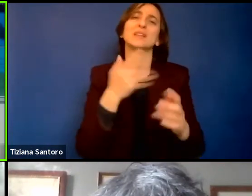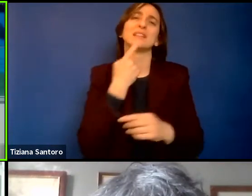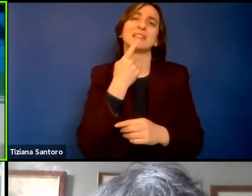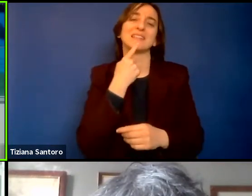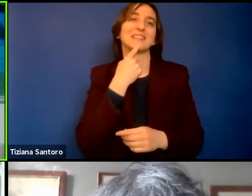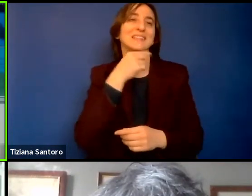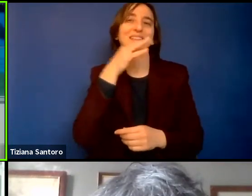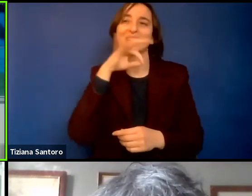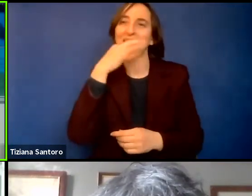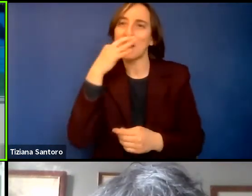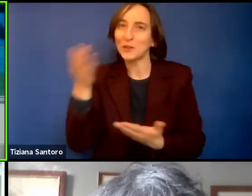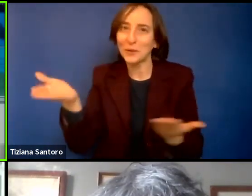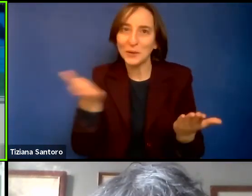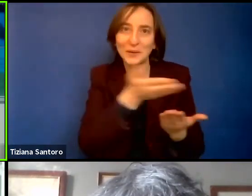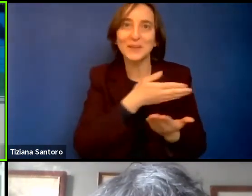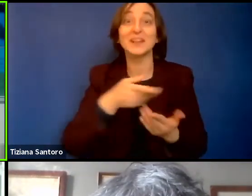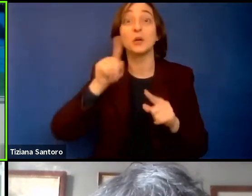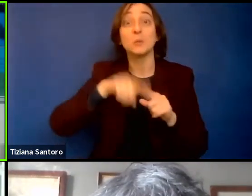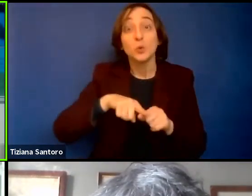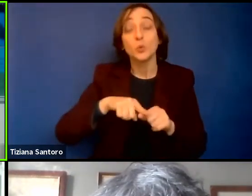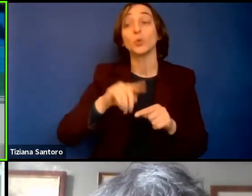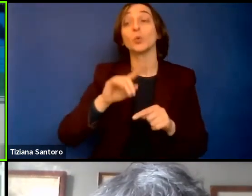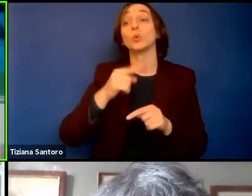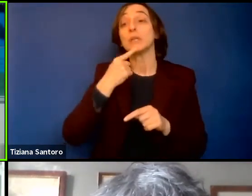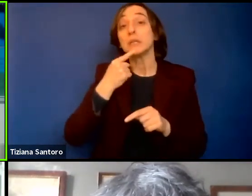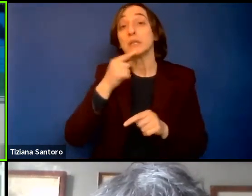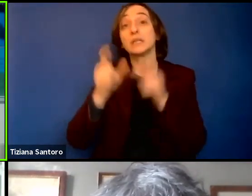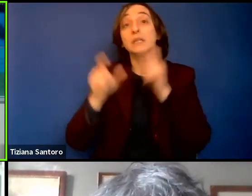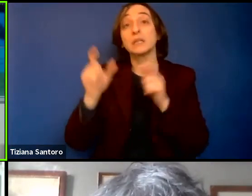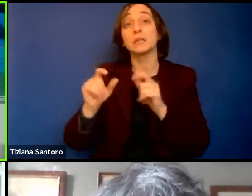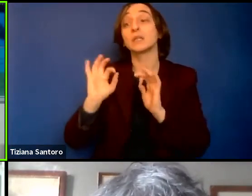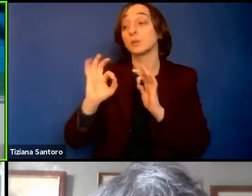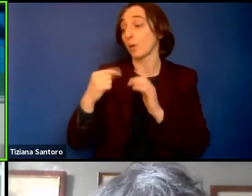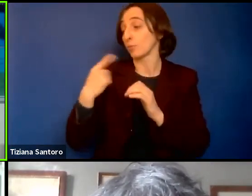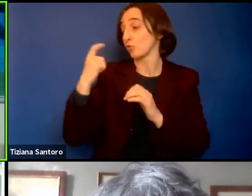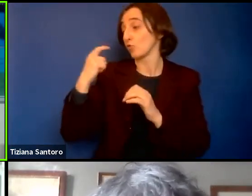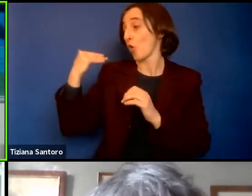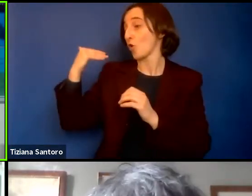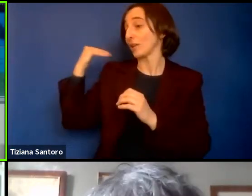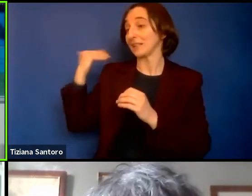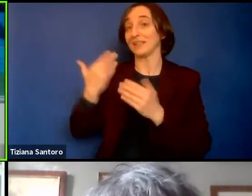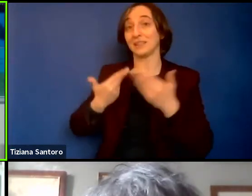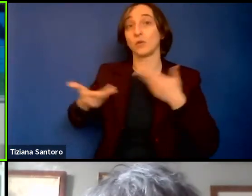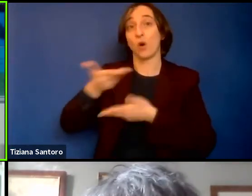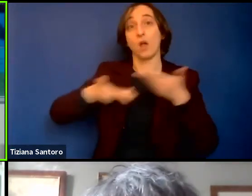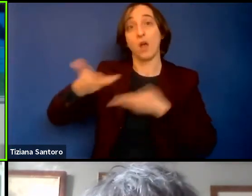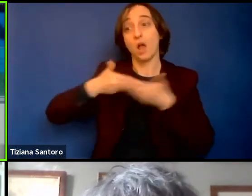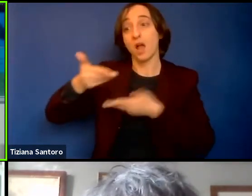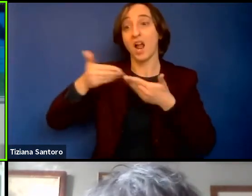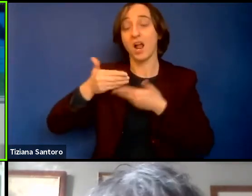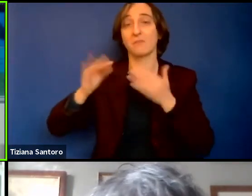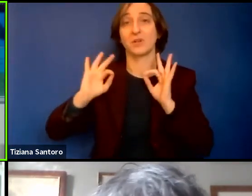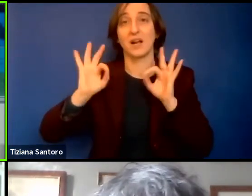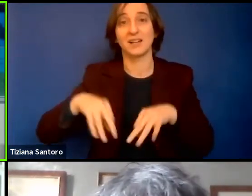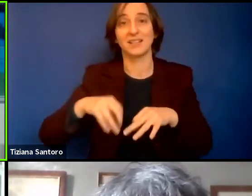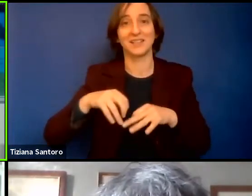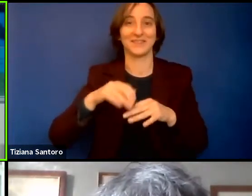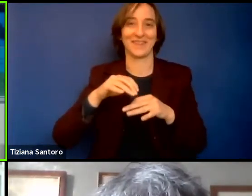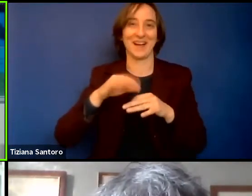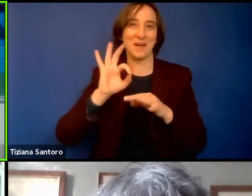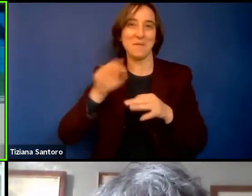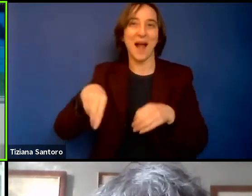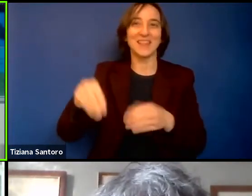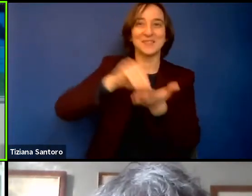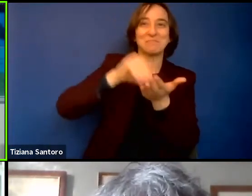con cui abbiamo lavorato moltissimo nei giorni passati e che non sono qui in video con noi, ma che sono magari collegati dall'altra